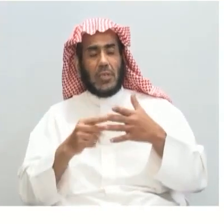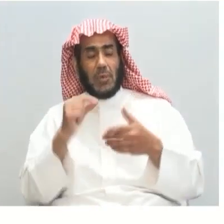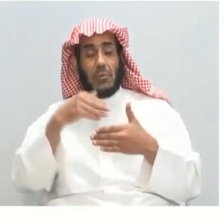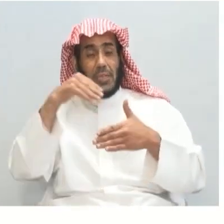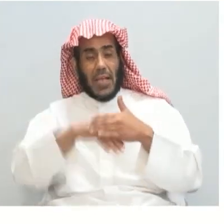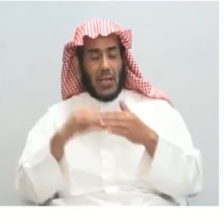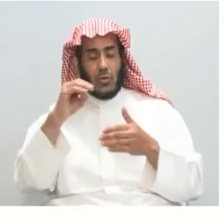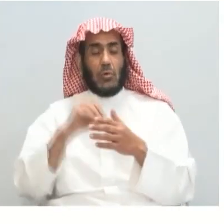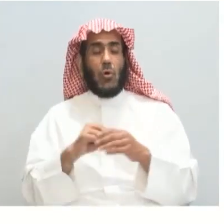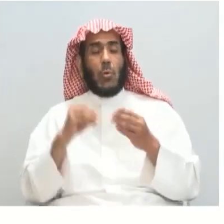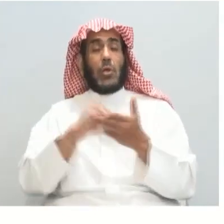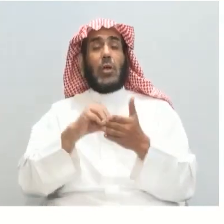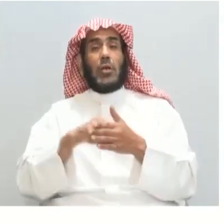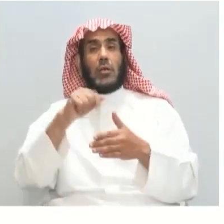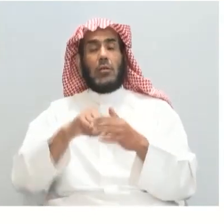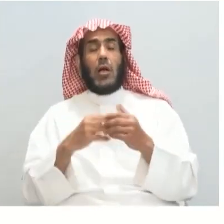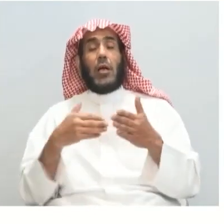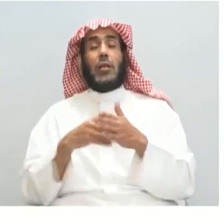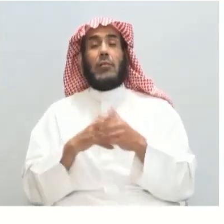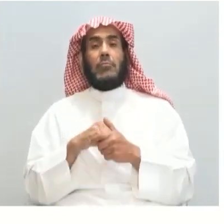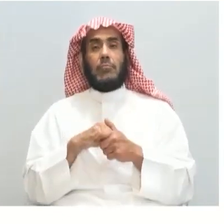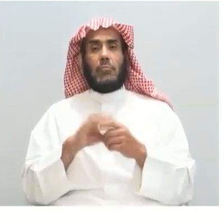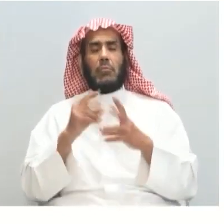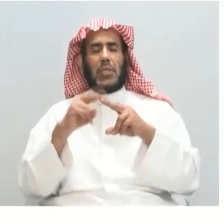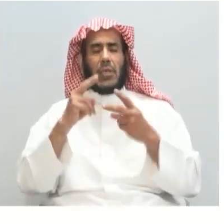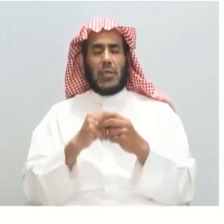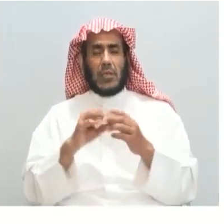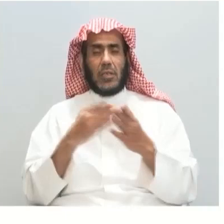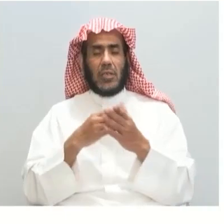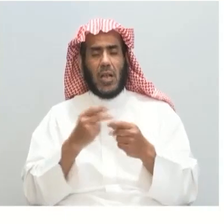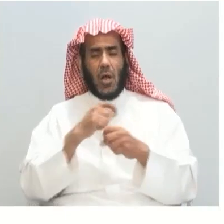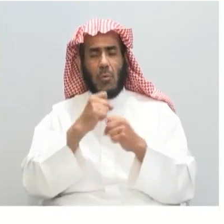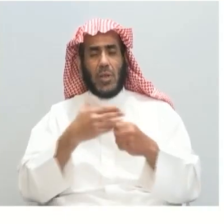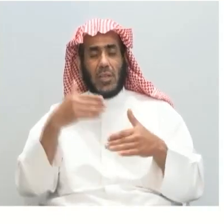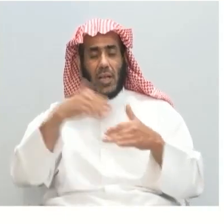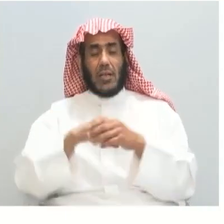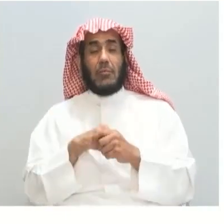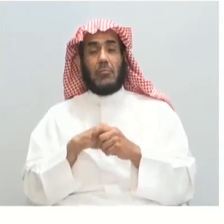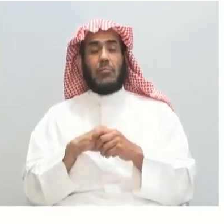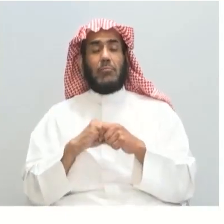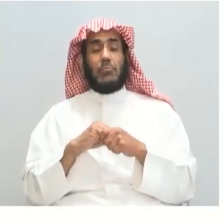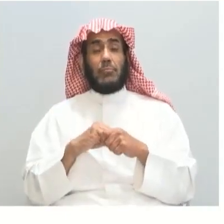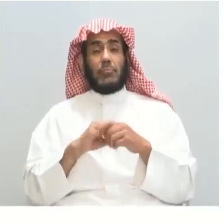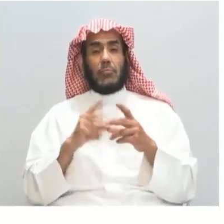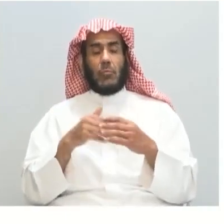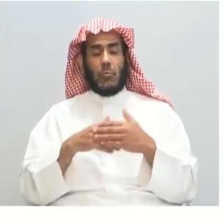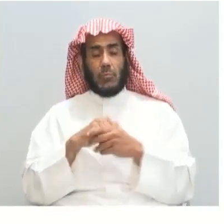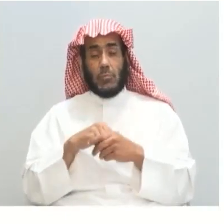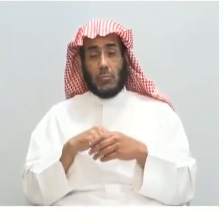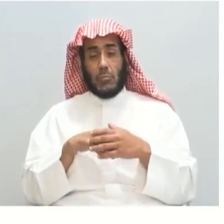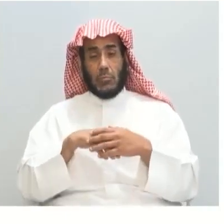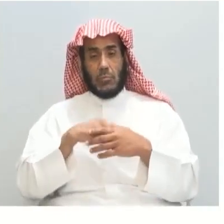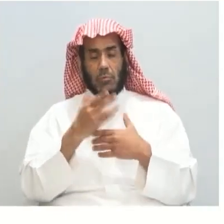داخل الجمله وما يطرا على اواخرها من تغيير نتيجه العوامل الداخله عليها وما